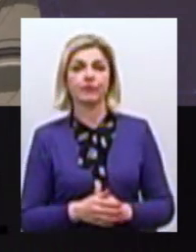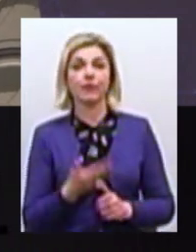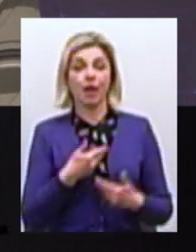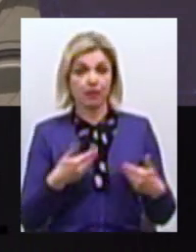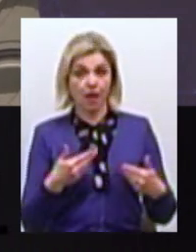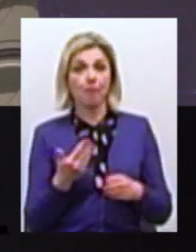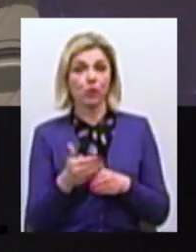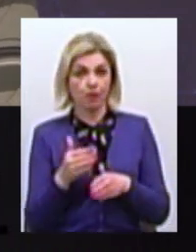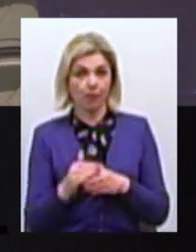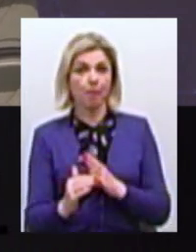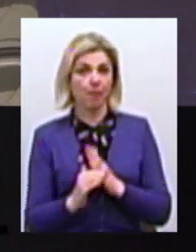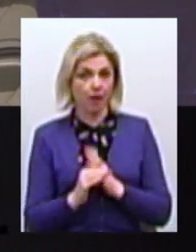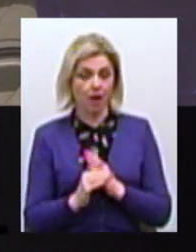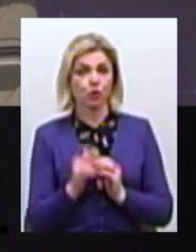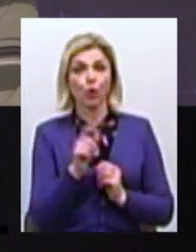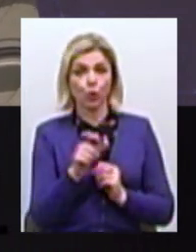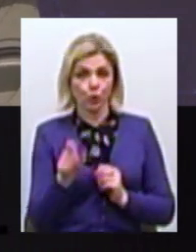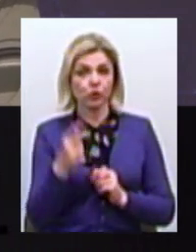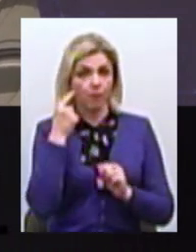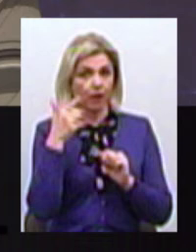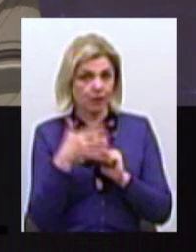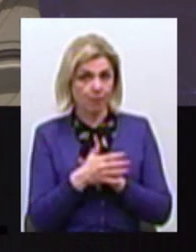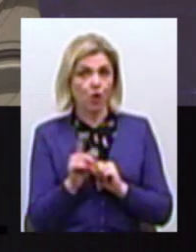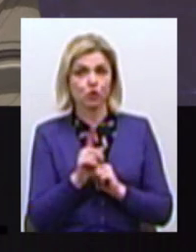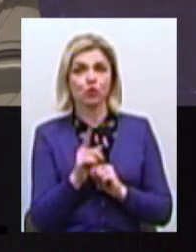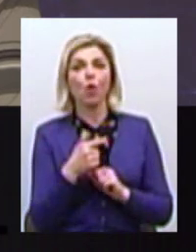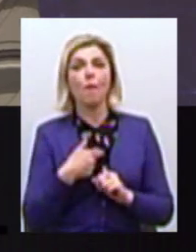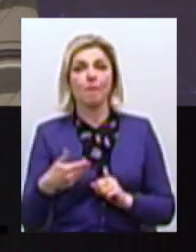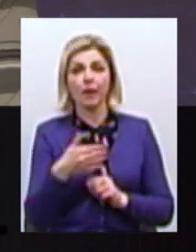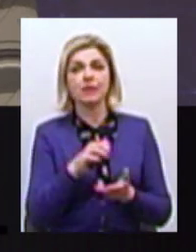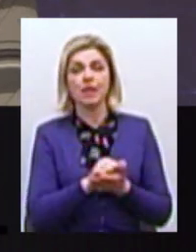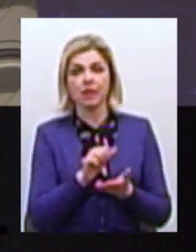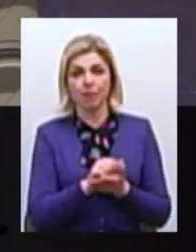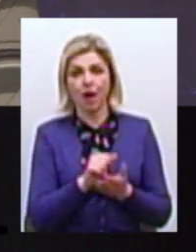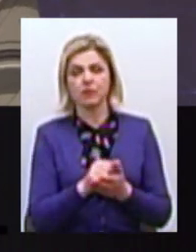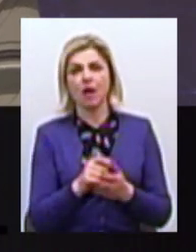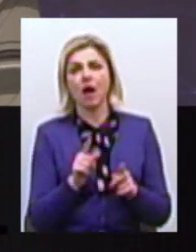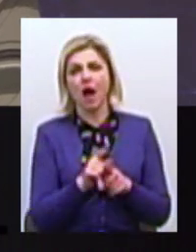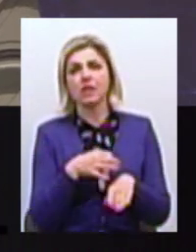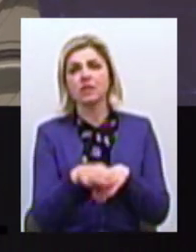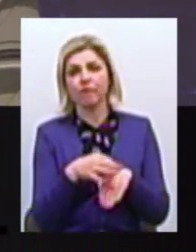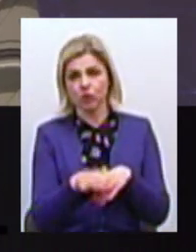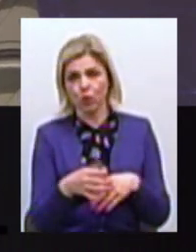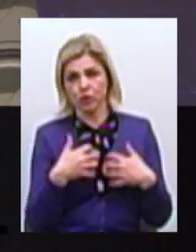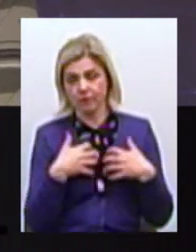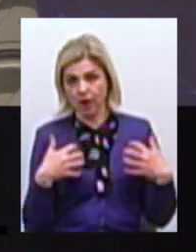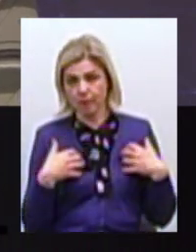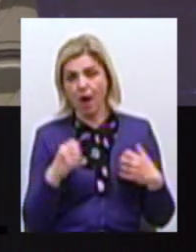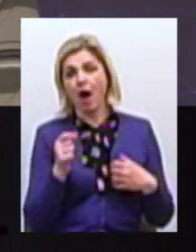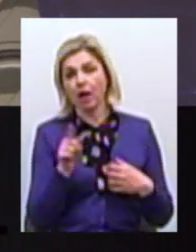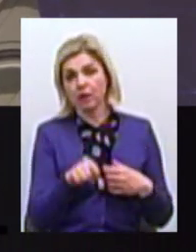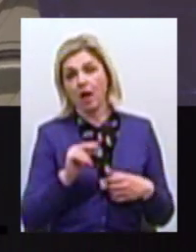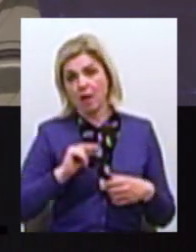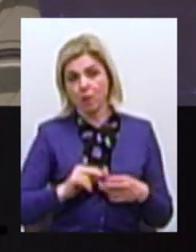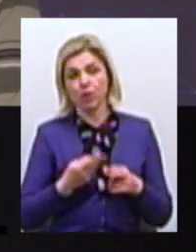постепенно помогают. Постепенно люди понимают, что мы занимаемся не живодерством, как это было озвучено отдельными лицами, а той работой, которая должна быть